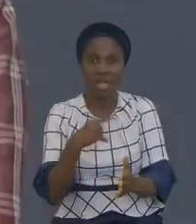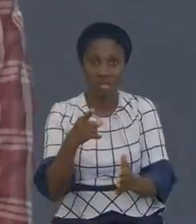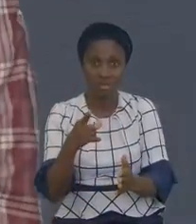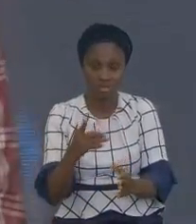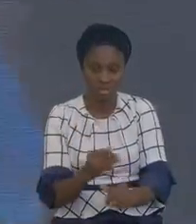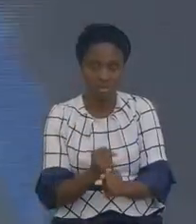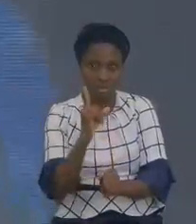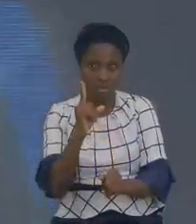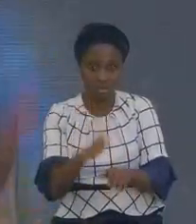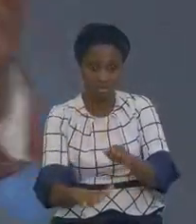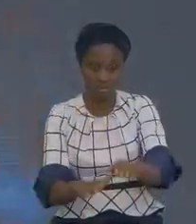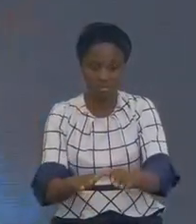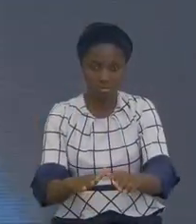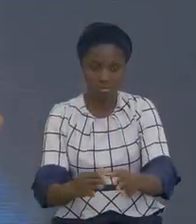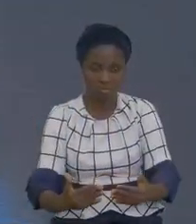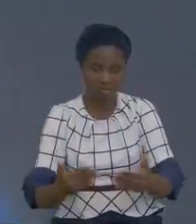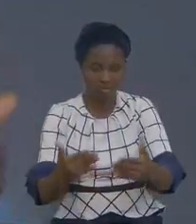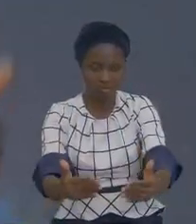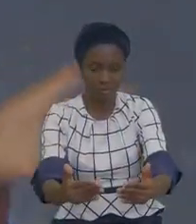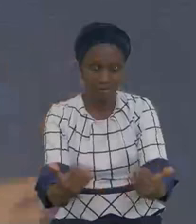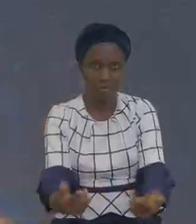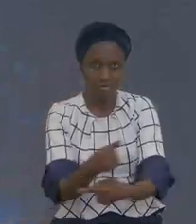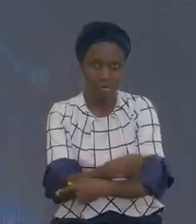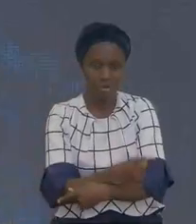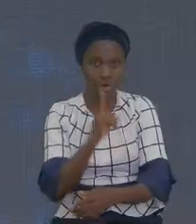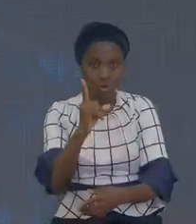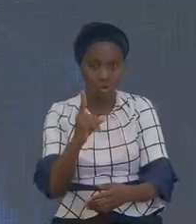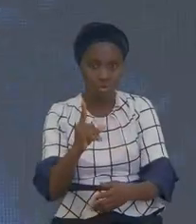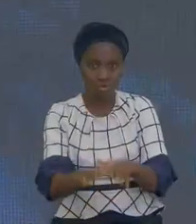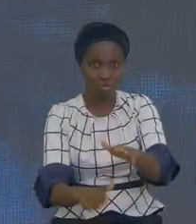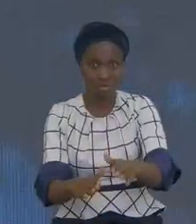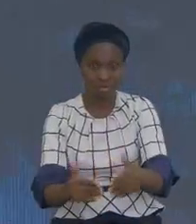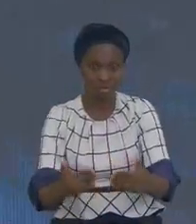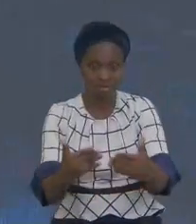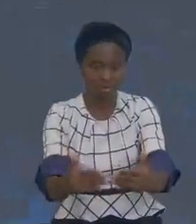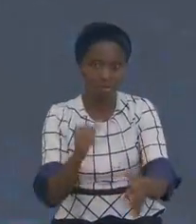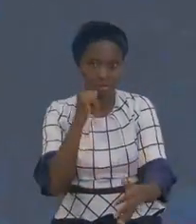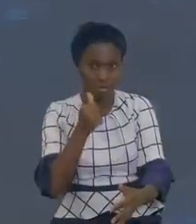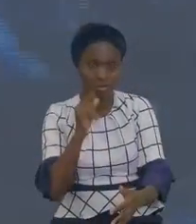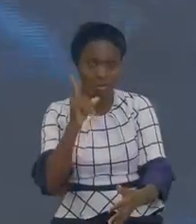un pas en avant demain, un pas en avant chaque moment,